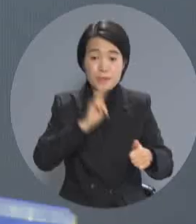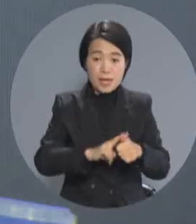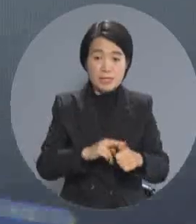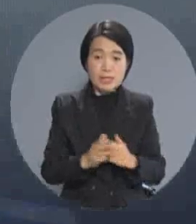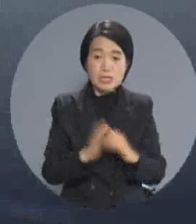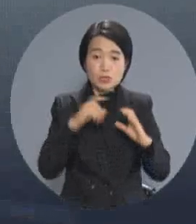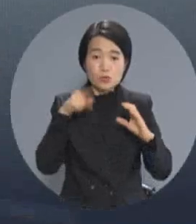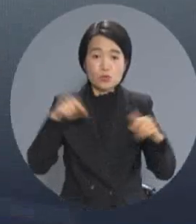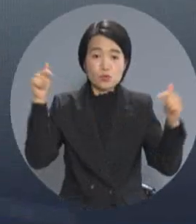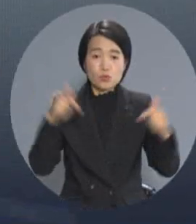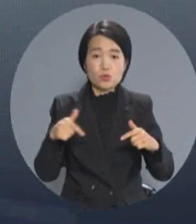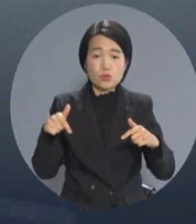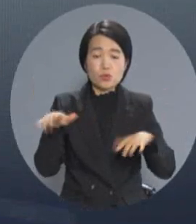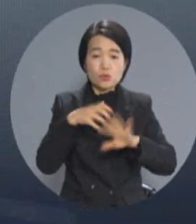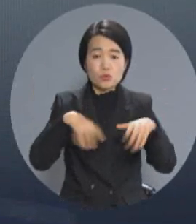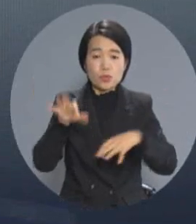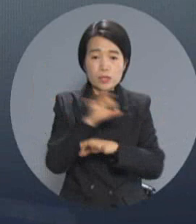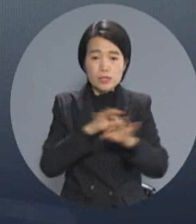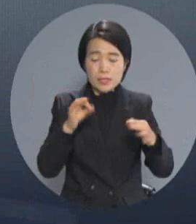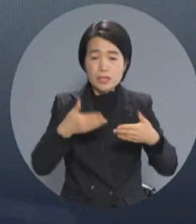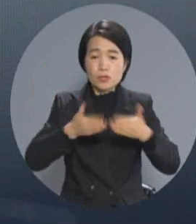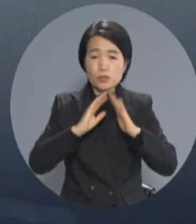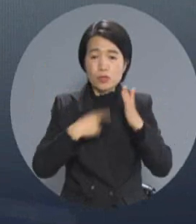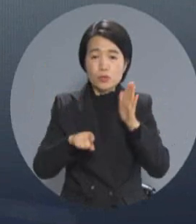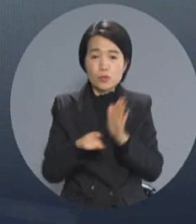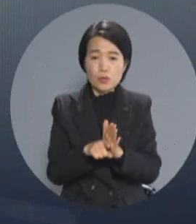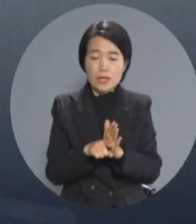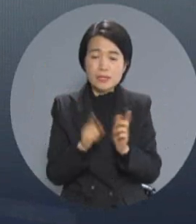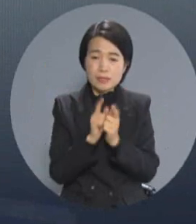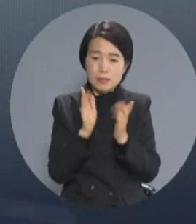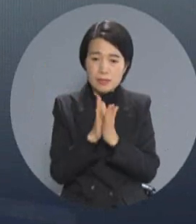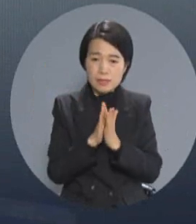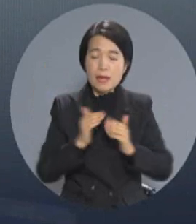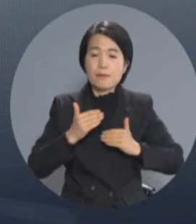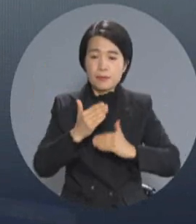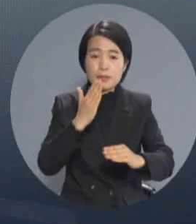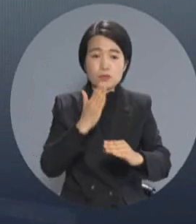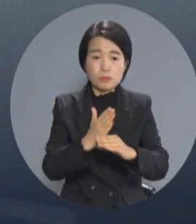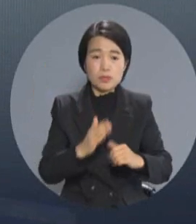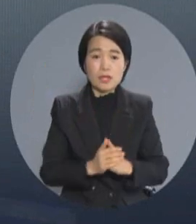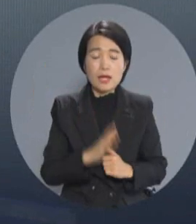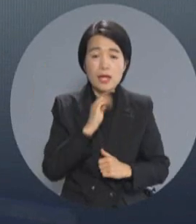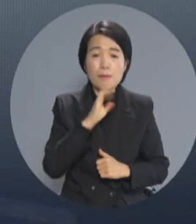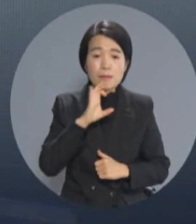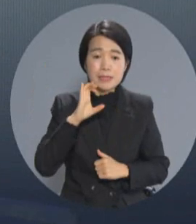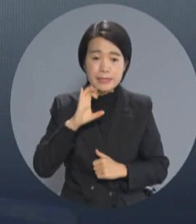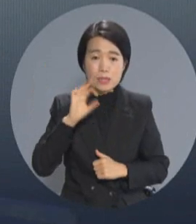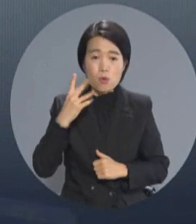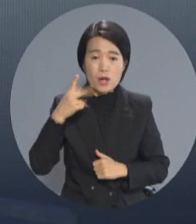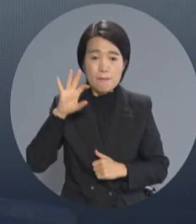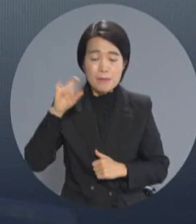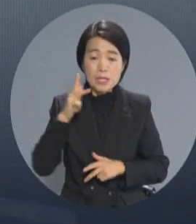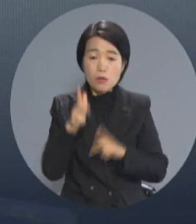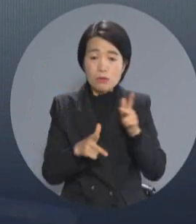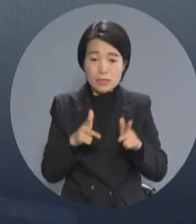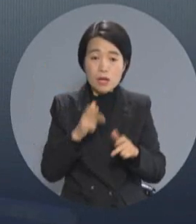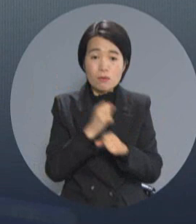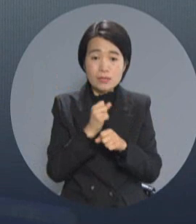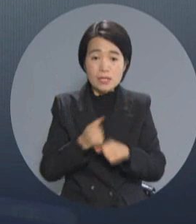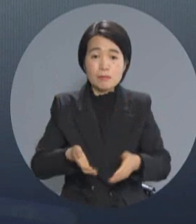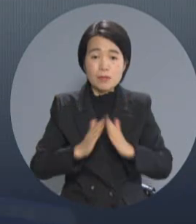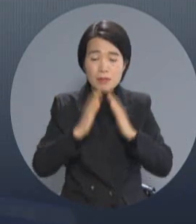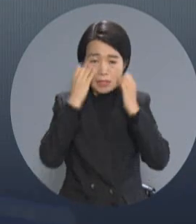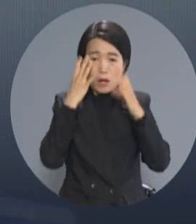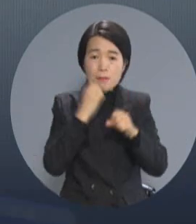저감, 순환 경제 구현에 실질적인 진전을 이뤄가고 있습니다. MFC 올레핀 생산